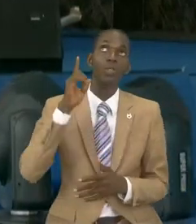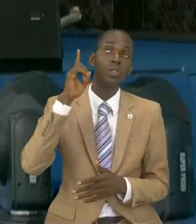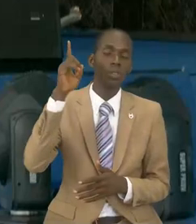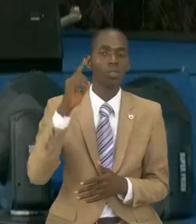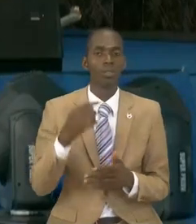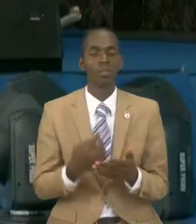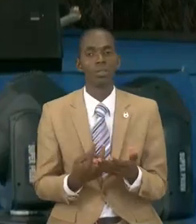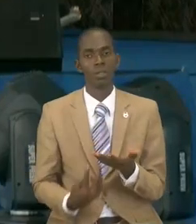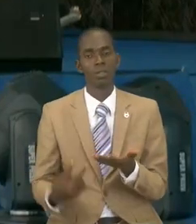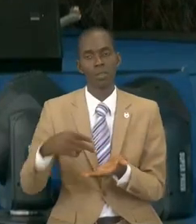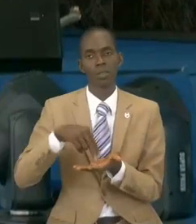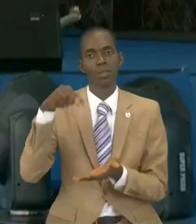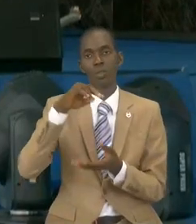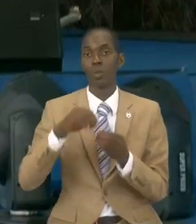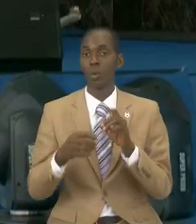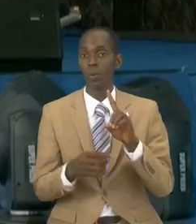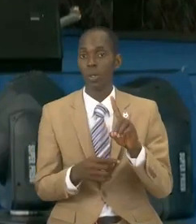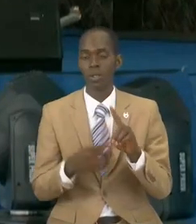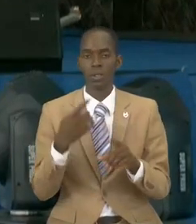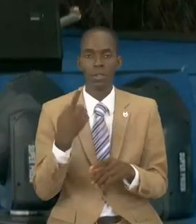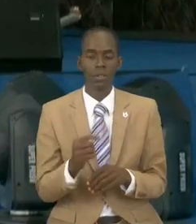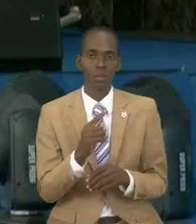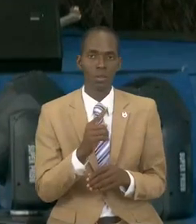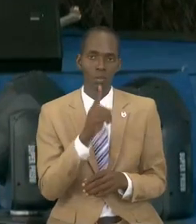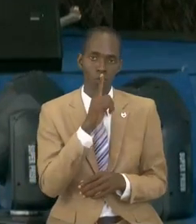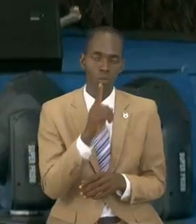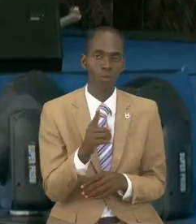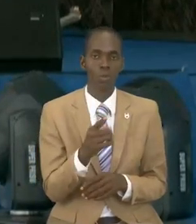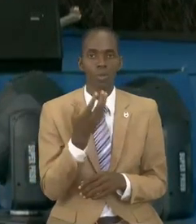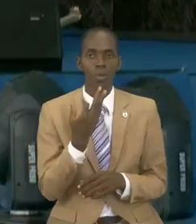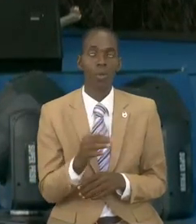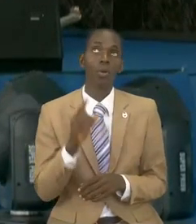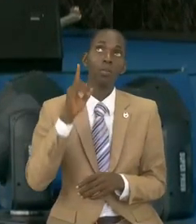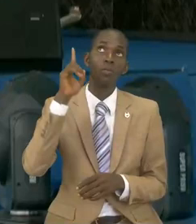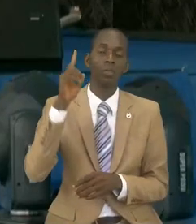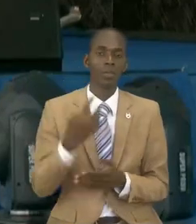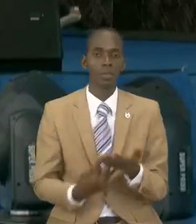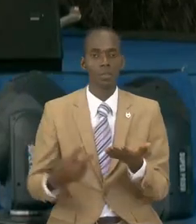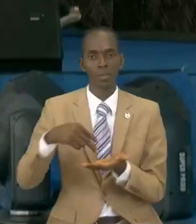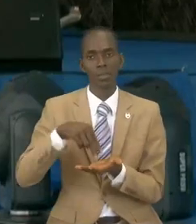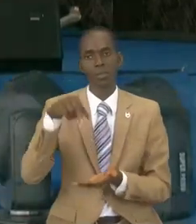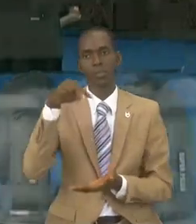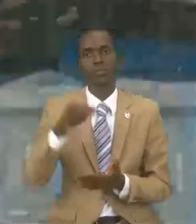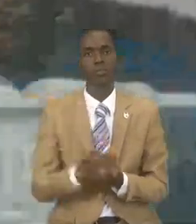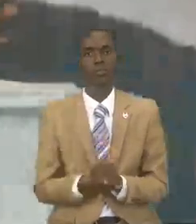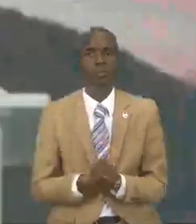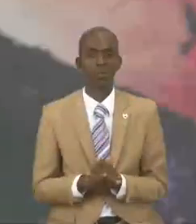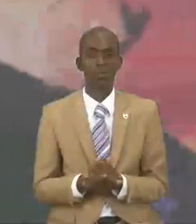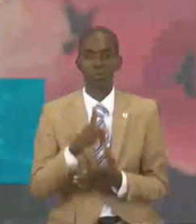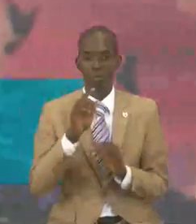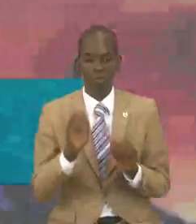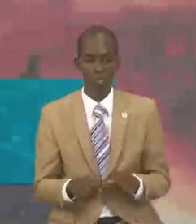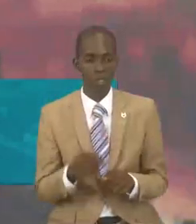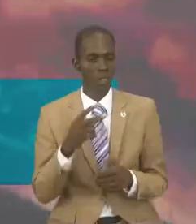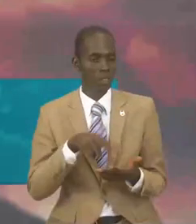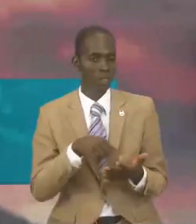par sa résurrection. Numéro 1. La réalité de sa résurrection. Vous pouvez